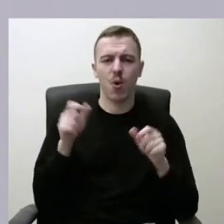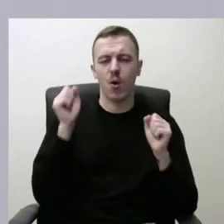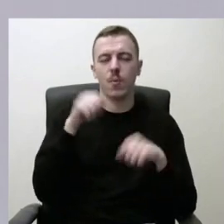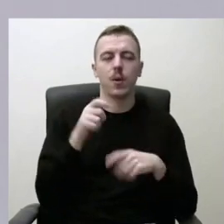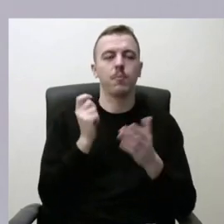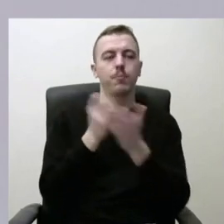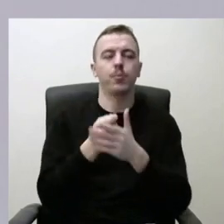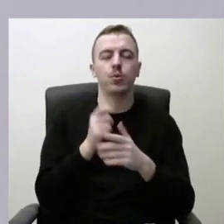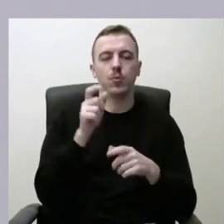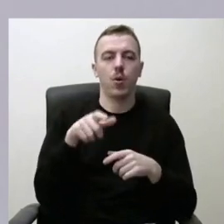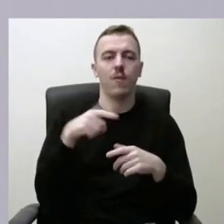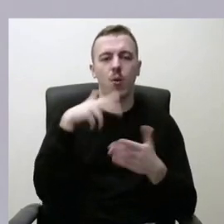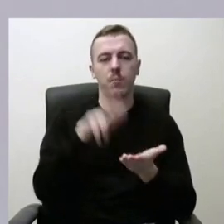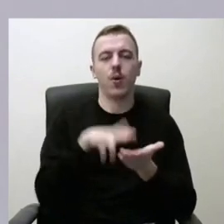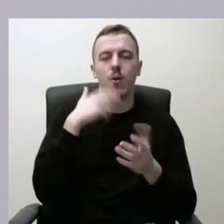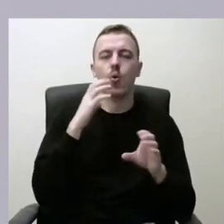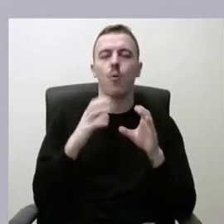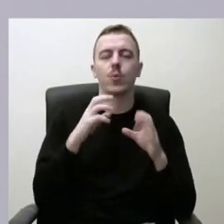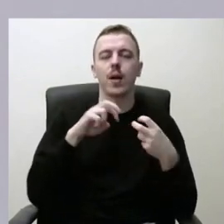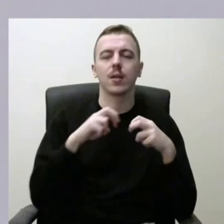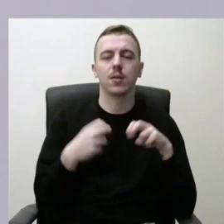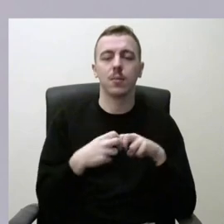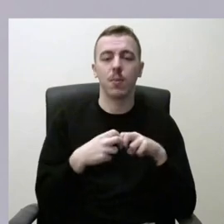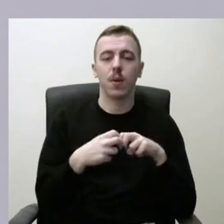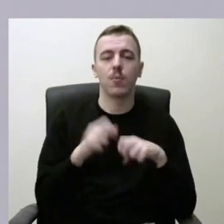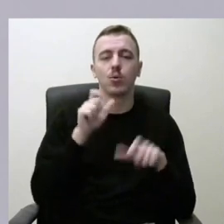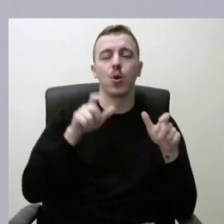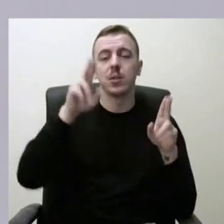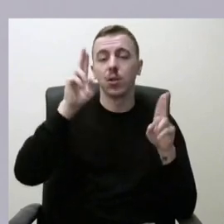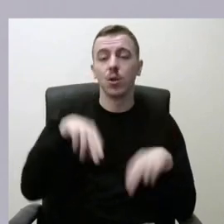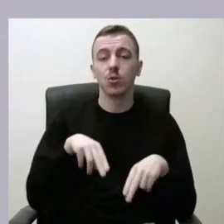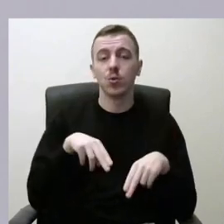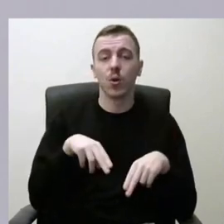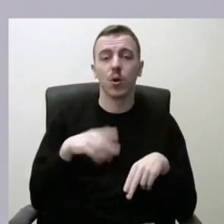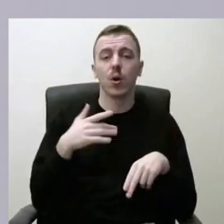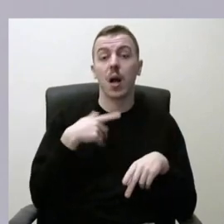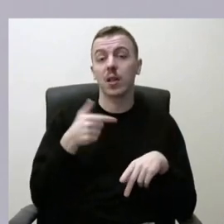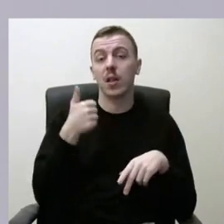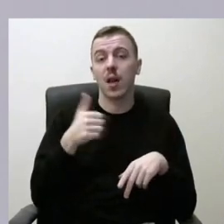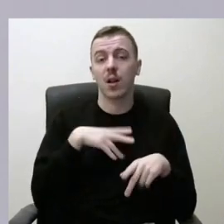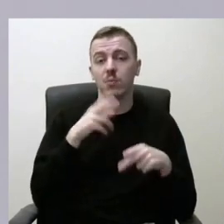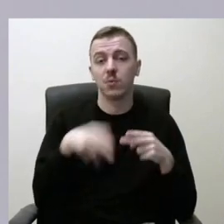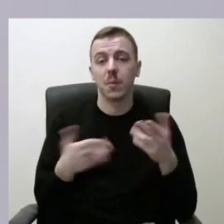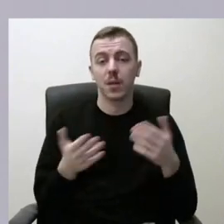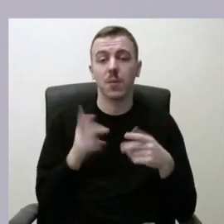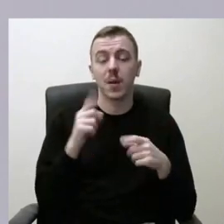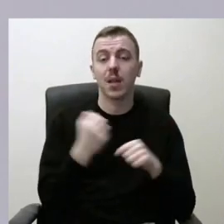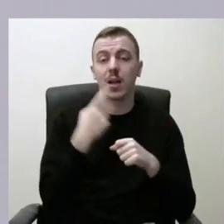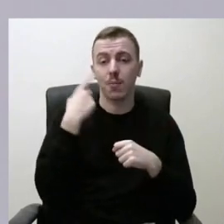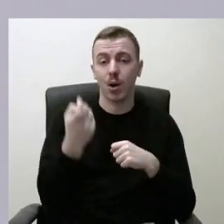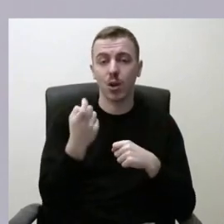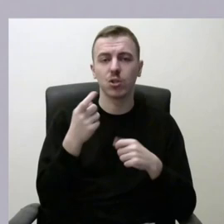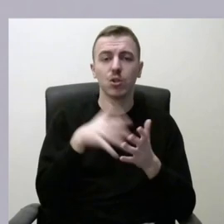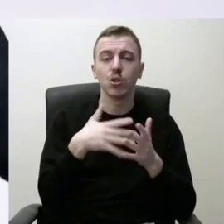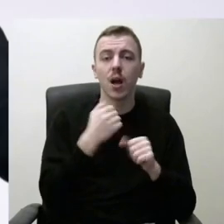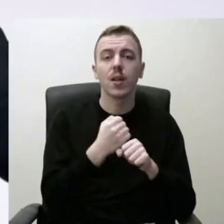jau priimtą ir po to komunikacinė problema, žmonės nežinojo, gal ir ten geras buvo sprendimas, bet reikia pranešti, ką mes darysim